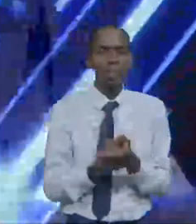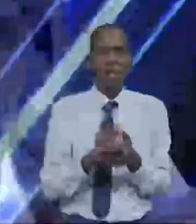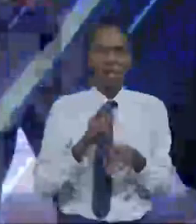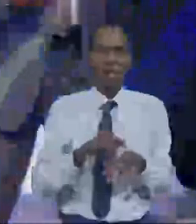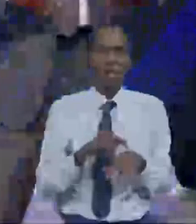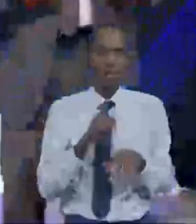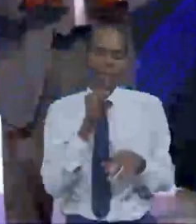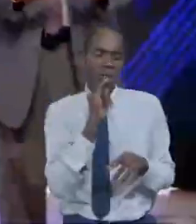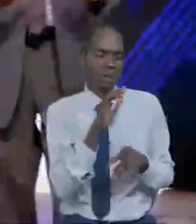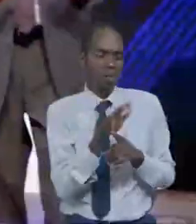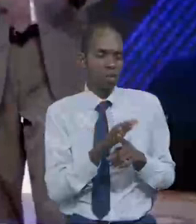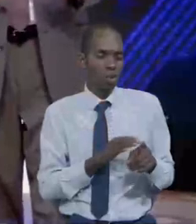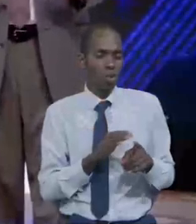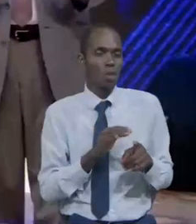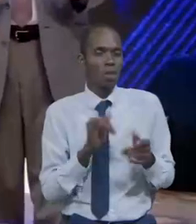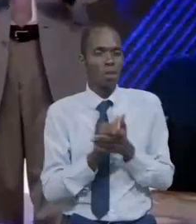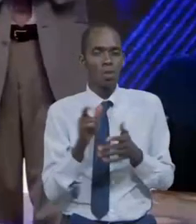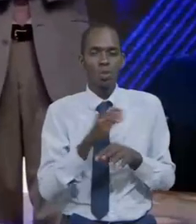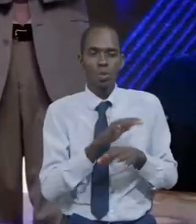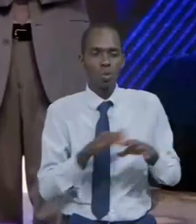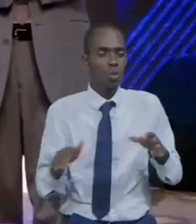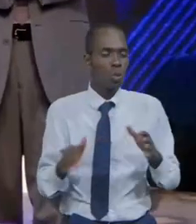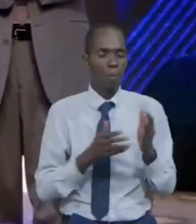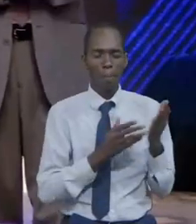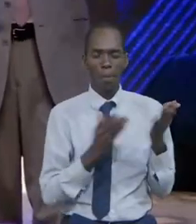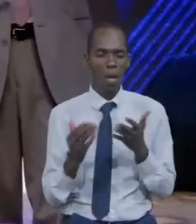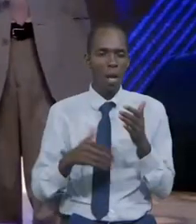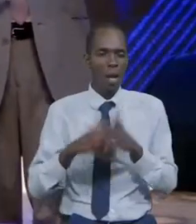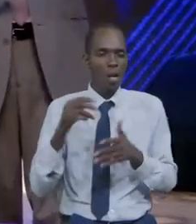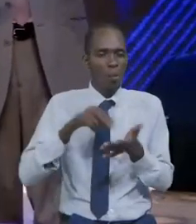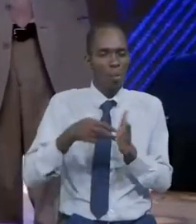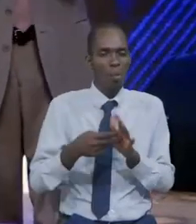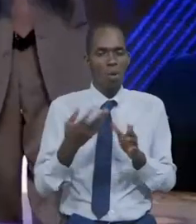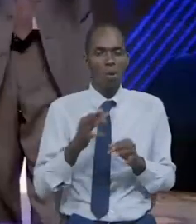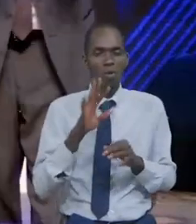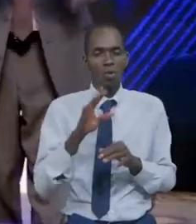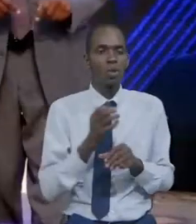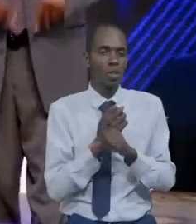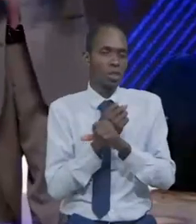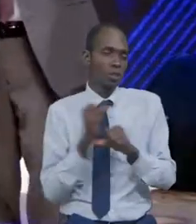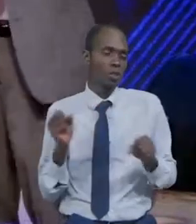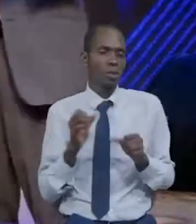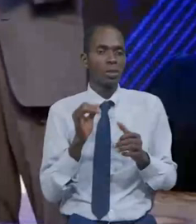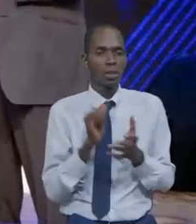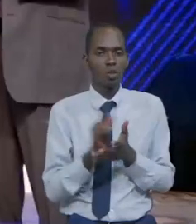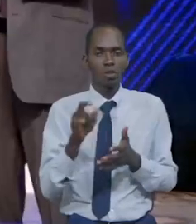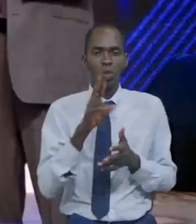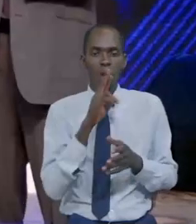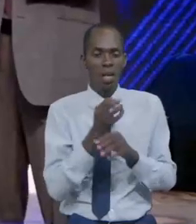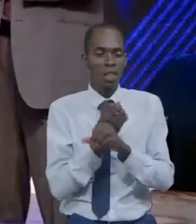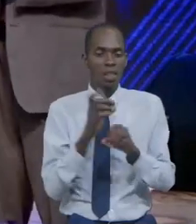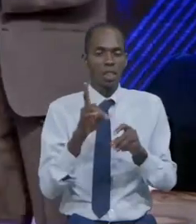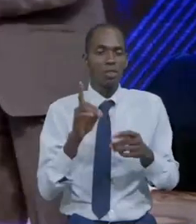gaspillé que vous ne faites pas sortir l'objectif de votre salut, que vous êtes sauvé pour servir.